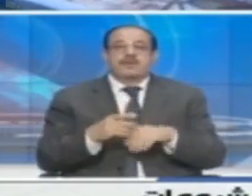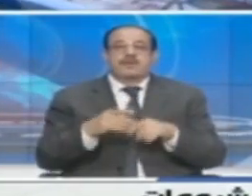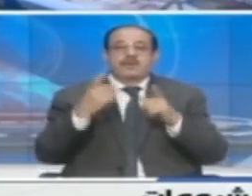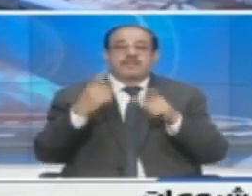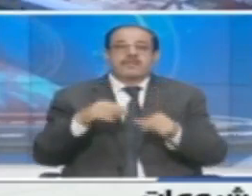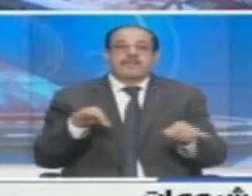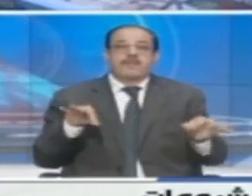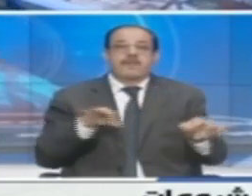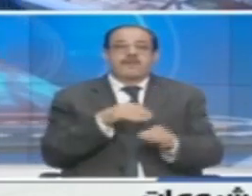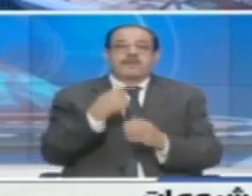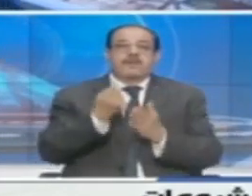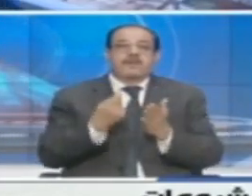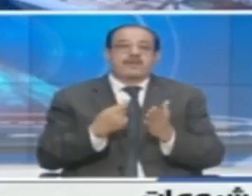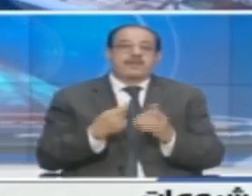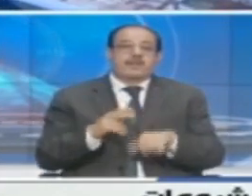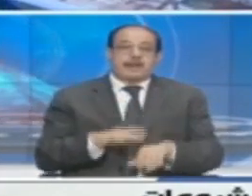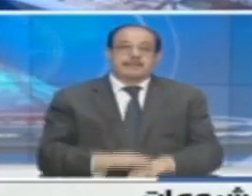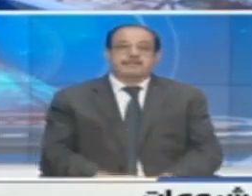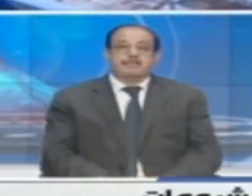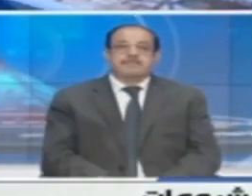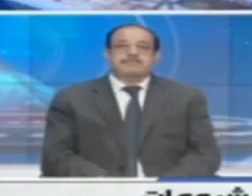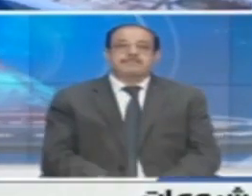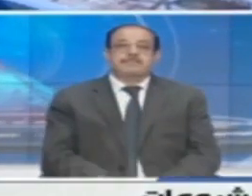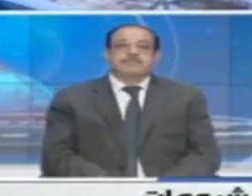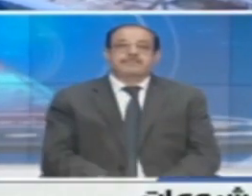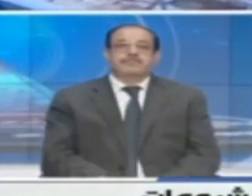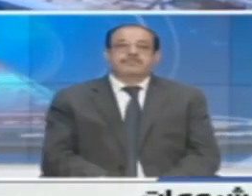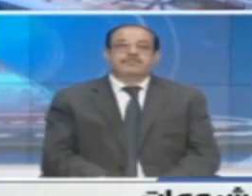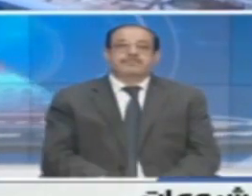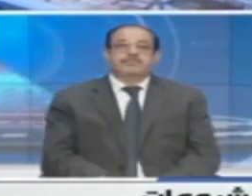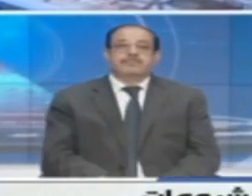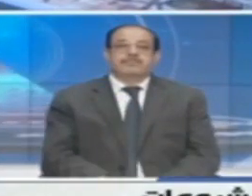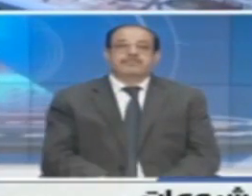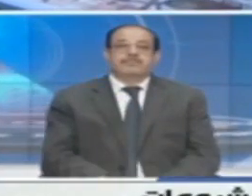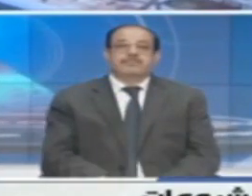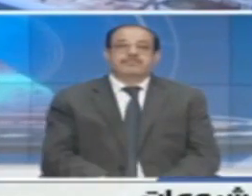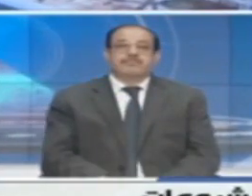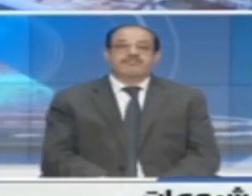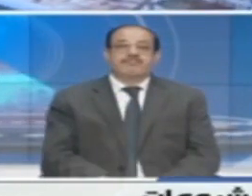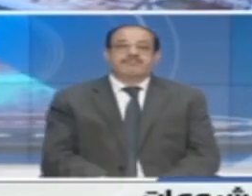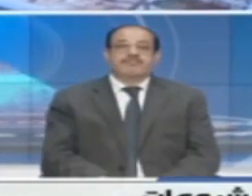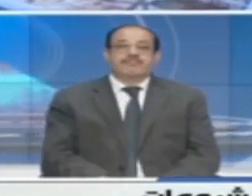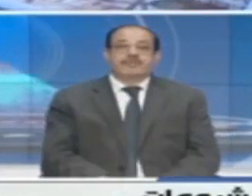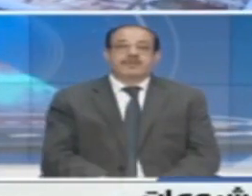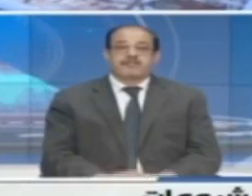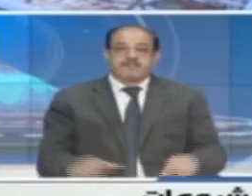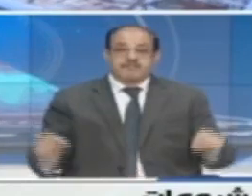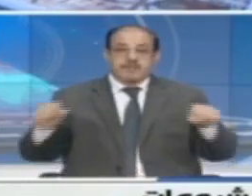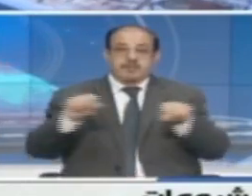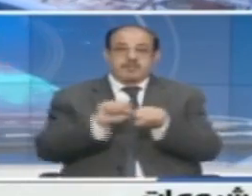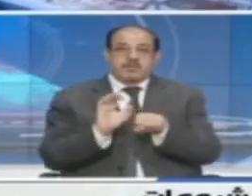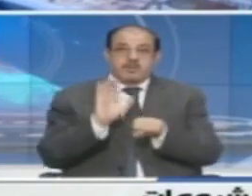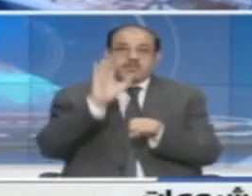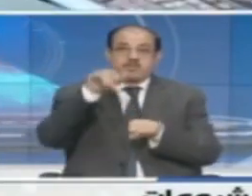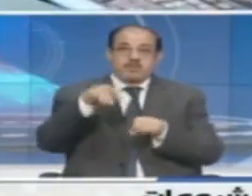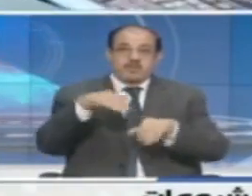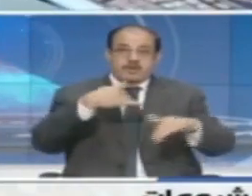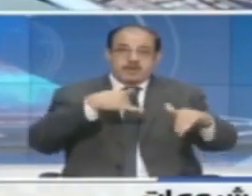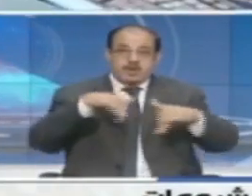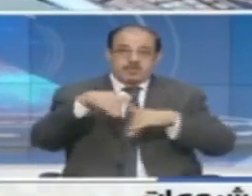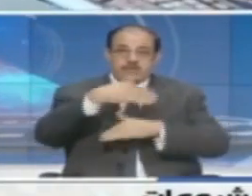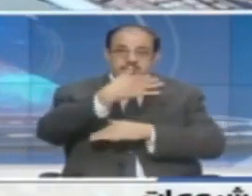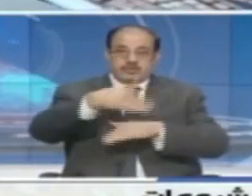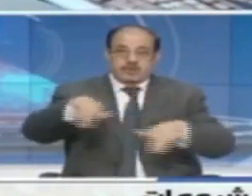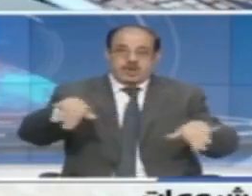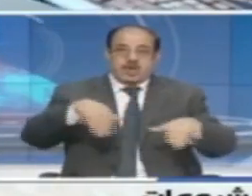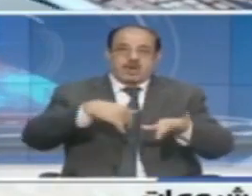بتتصل المنطقه الشاطئيه بالمنطقه الجنوبيه. في ساحه كبيره هنا نصها يبقى في الجزء الامامي ونصها